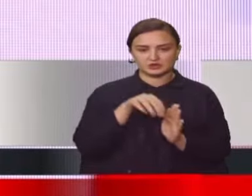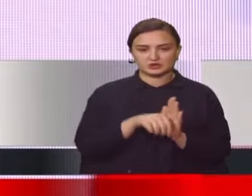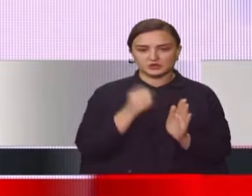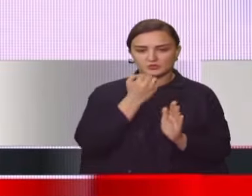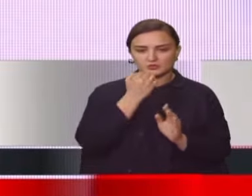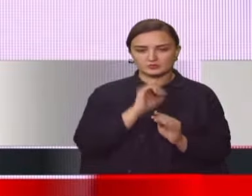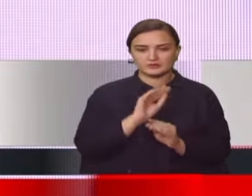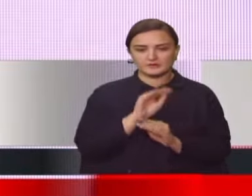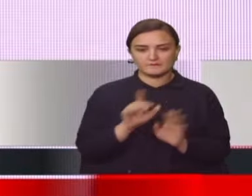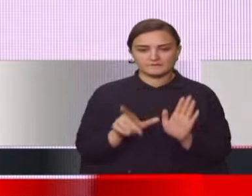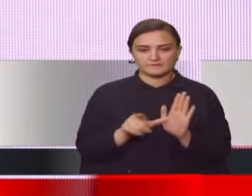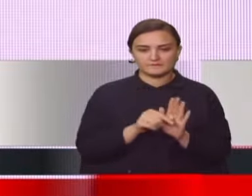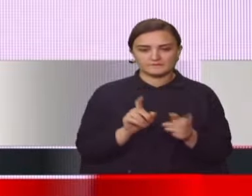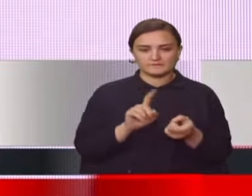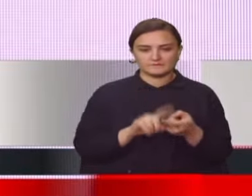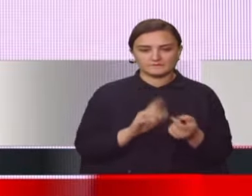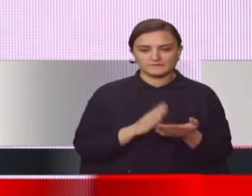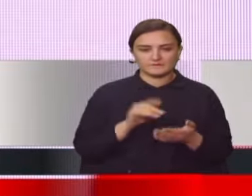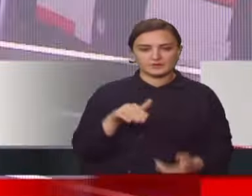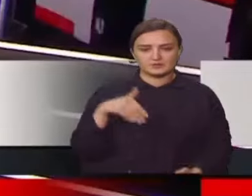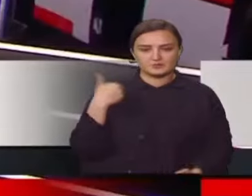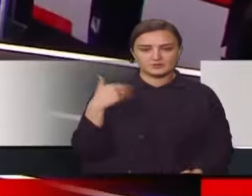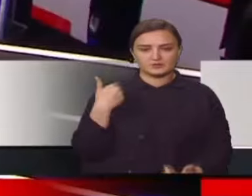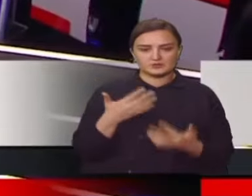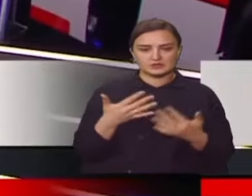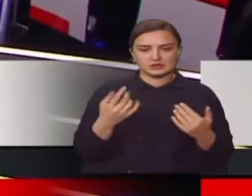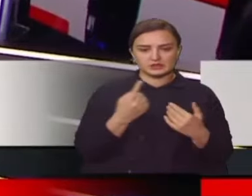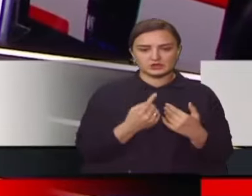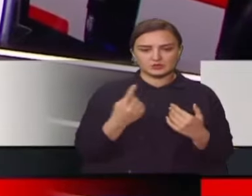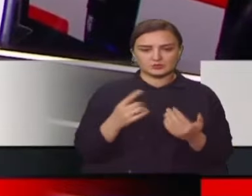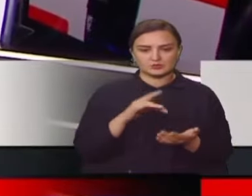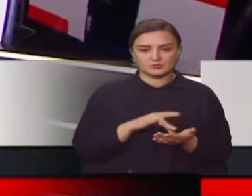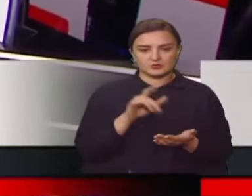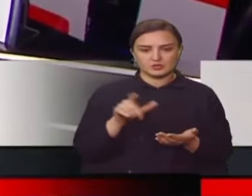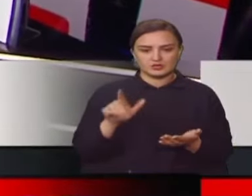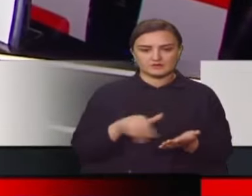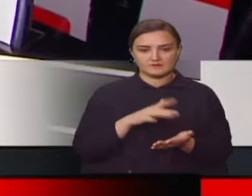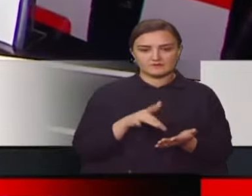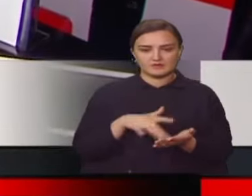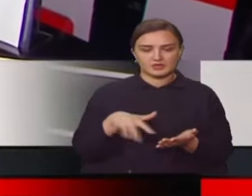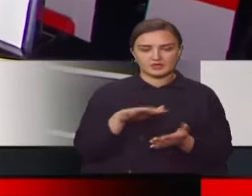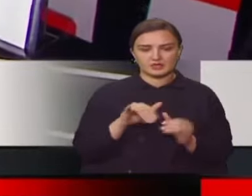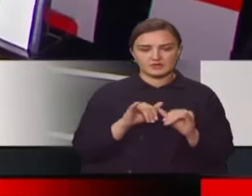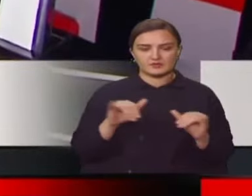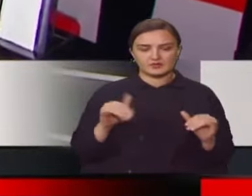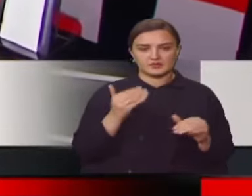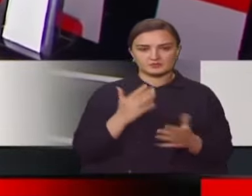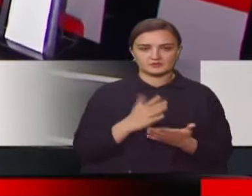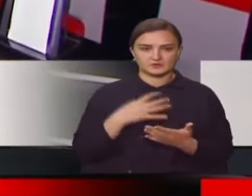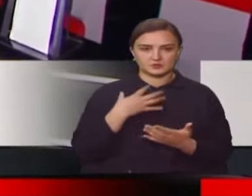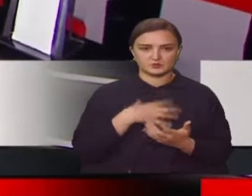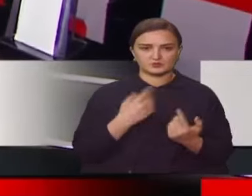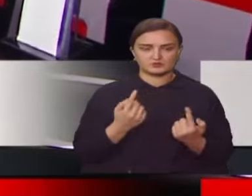ზრდასთან არის დაკავშირებული და იმ სიკეთეებთან, რომელიც თვითონ ჩვენი მოქალაქისთვის და ზოგადად ქვეყნის განვითარებისთვის არის